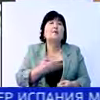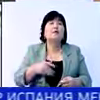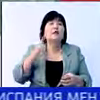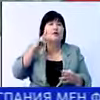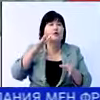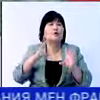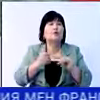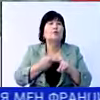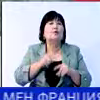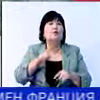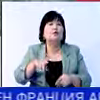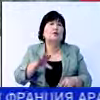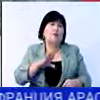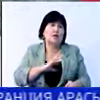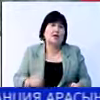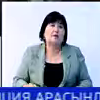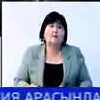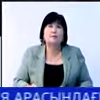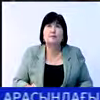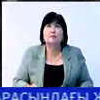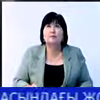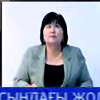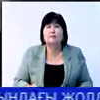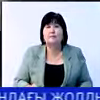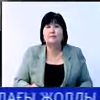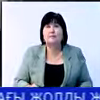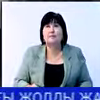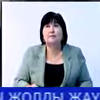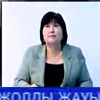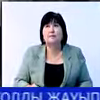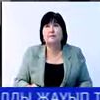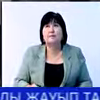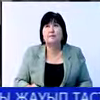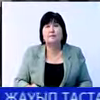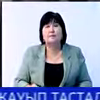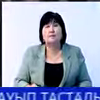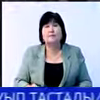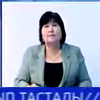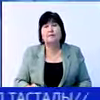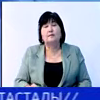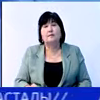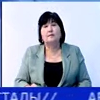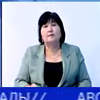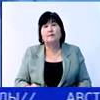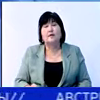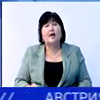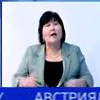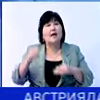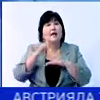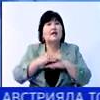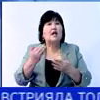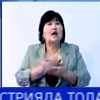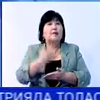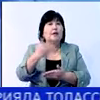түйгеніміз осы болды. Күрфайрус Пұрмағанбетова, Бекболат Әбденов, Қанат Махамбетов, Қызылорда телеарнасы. Кешкі ақпараттар